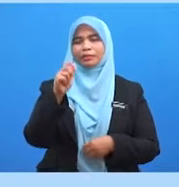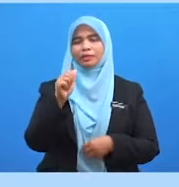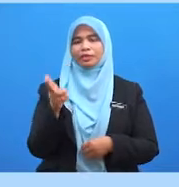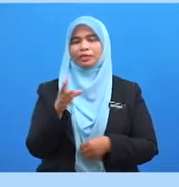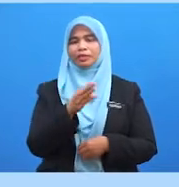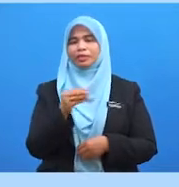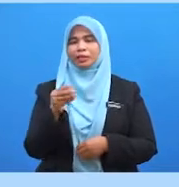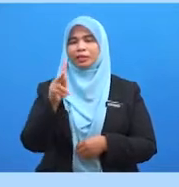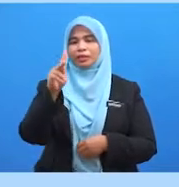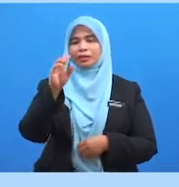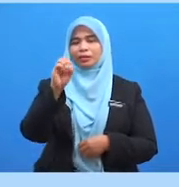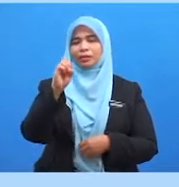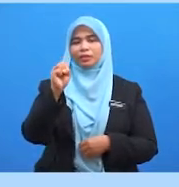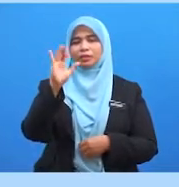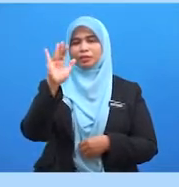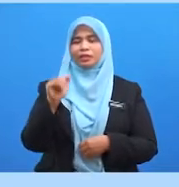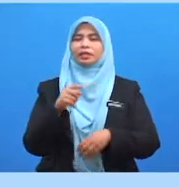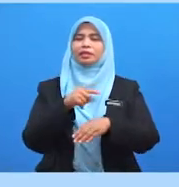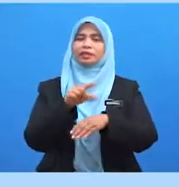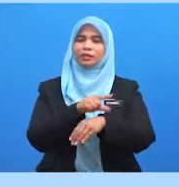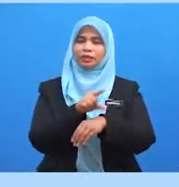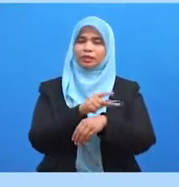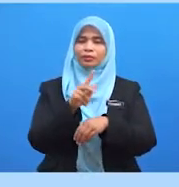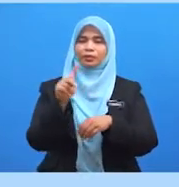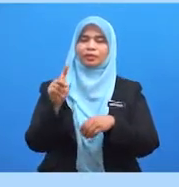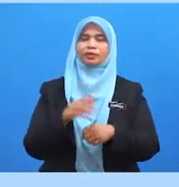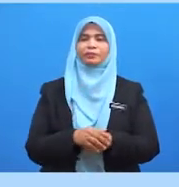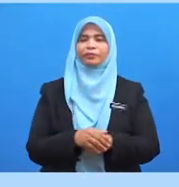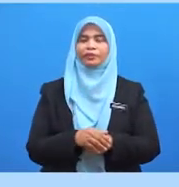yang digunakan. Gaji pekerja,